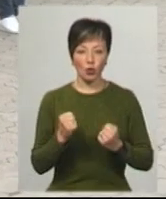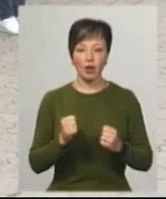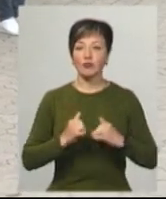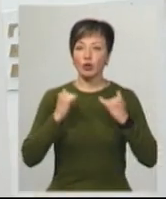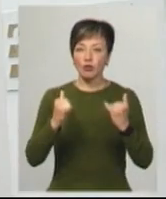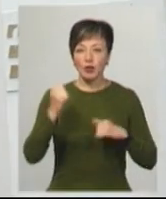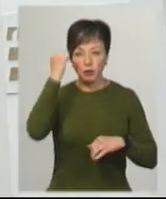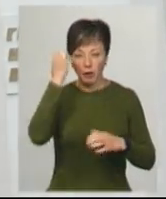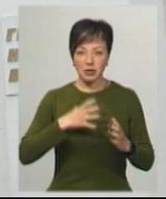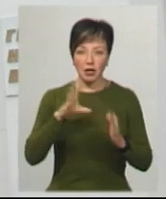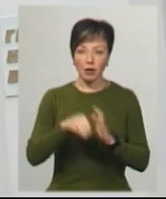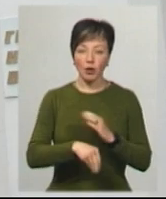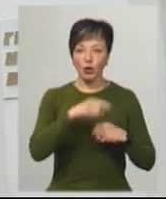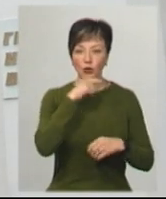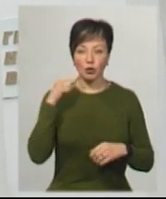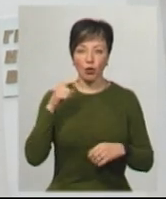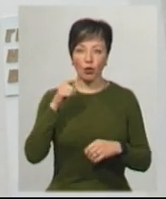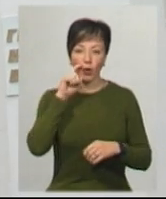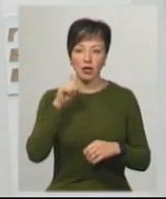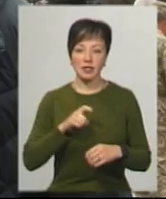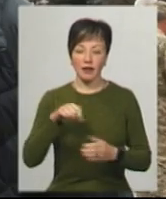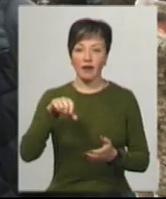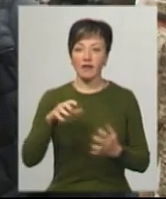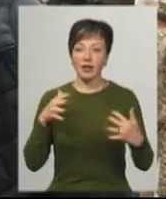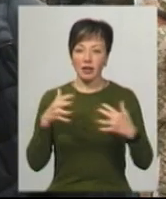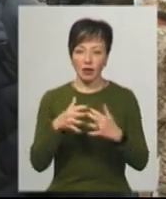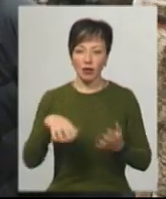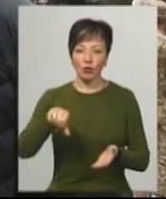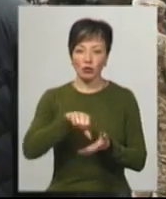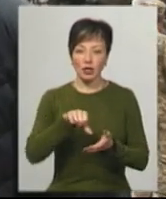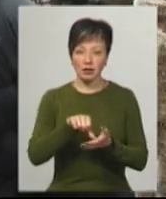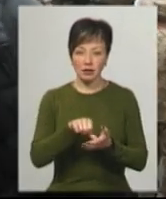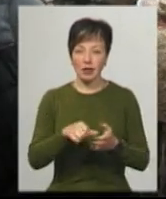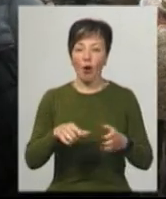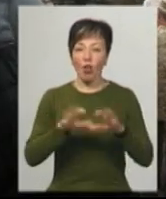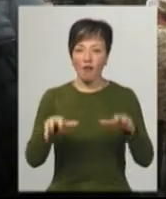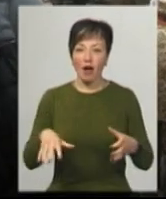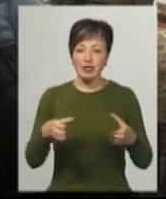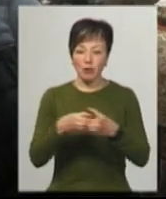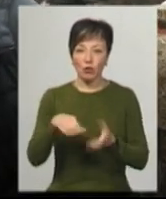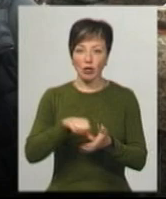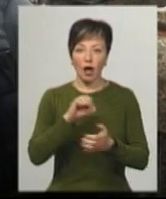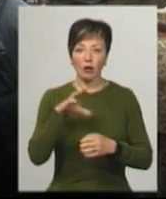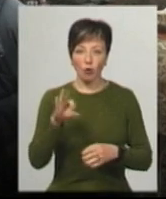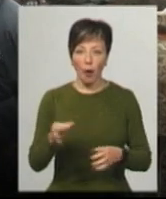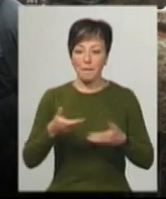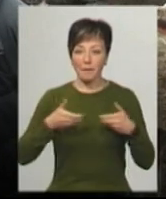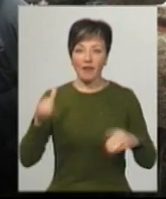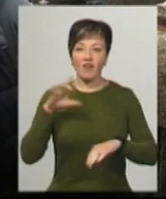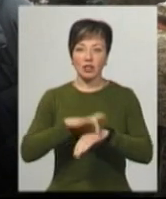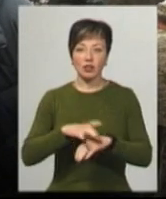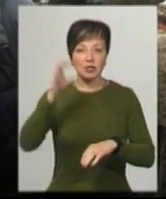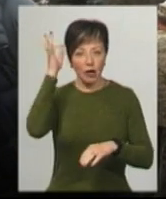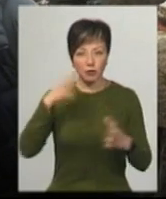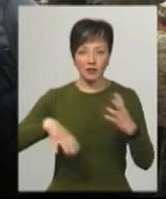в російсько-українській війні голова обласної спілки учасників АТО Володимир Шрубковський. Ми згадуємо, фактично згадуємо всіх хлопців,